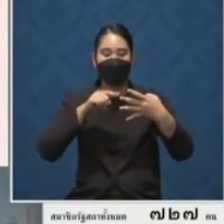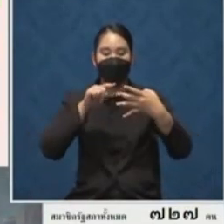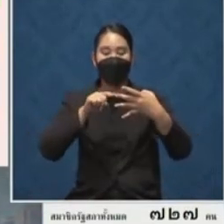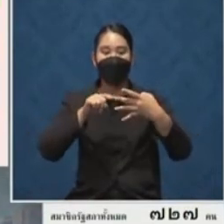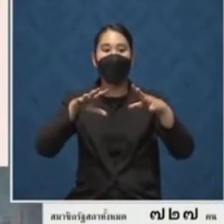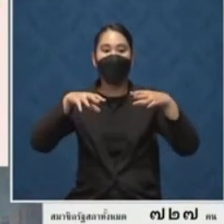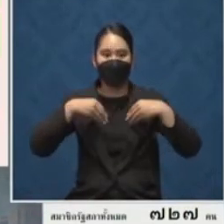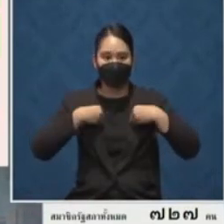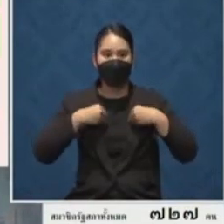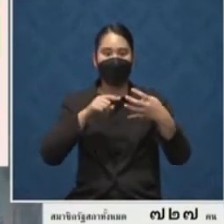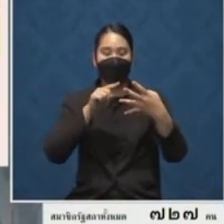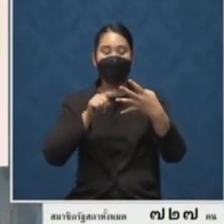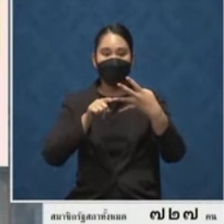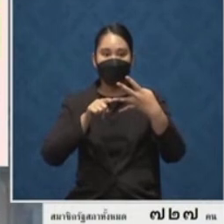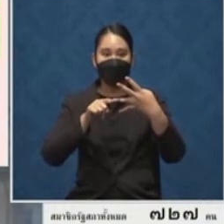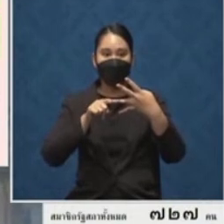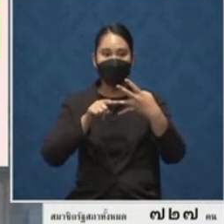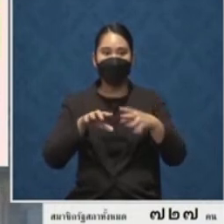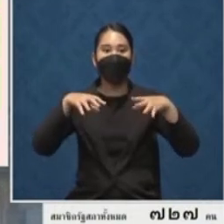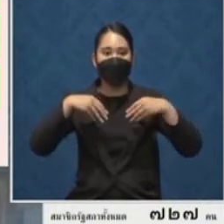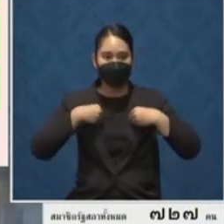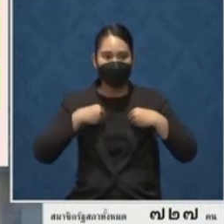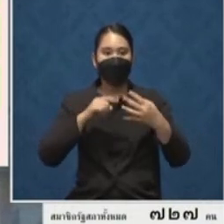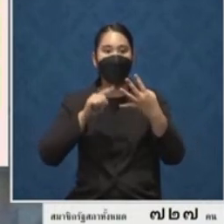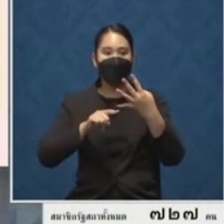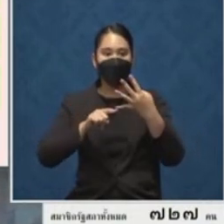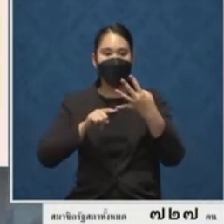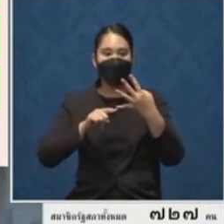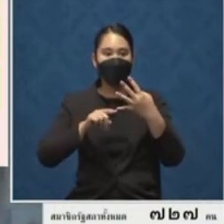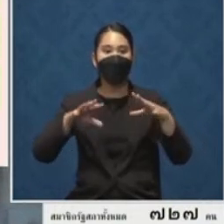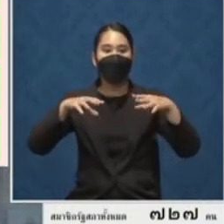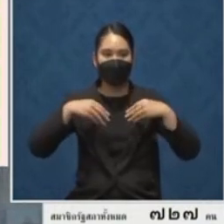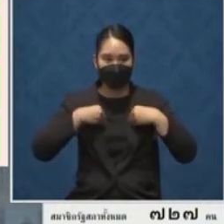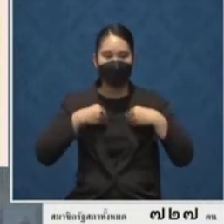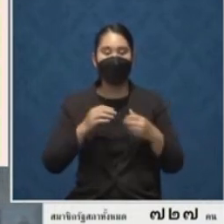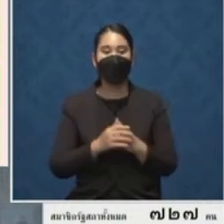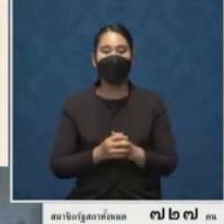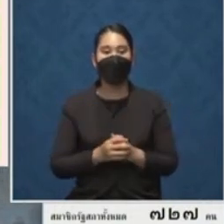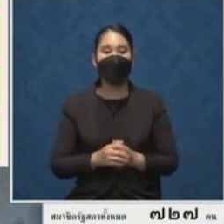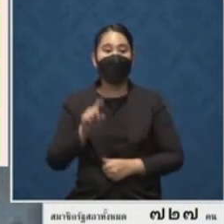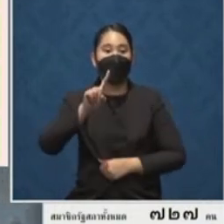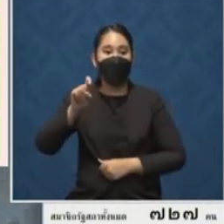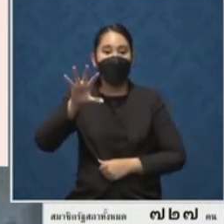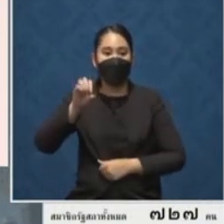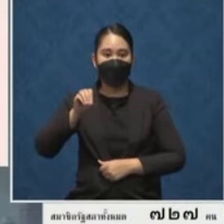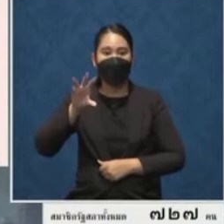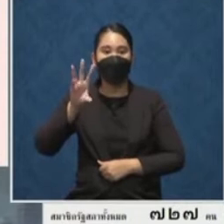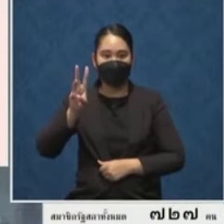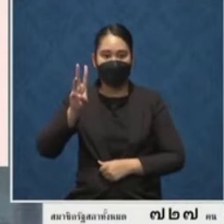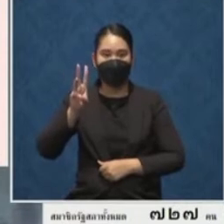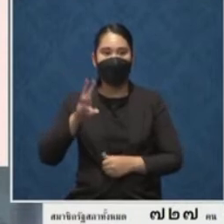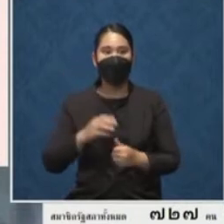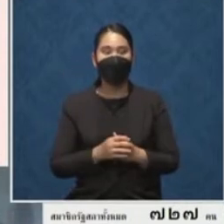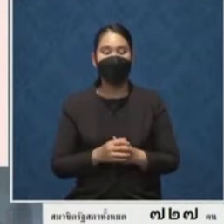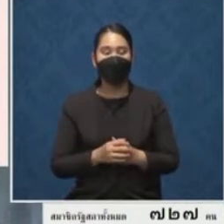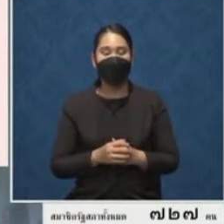การ3รับหลักการและ4รับหลักการครับ 156นางสาวธิติพัฒน์โชติเดชาชั